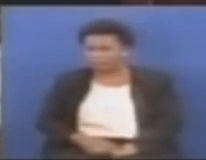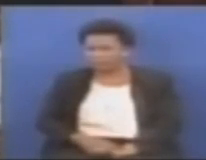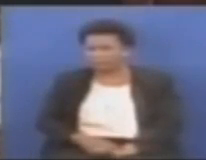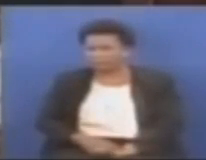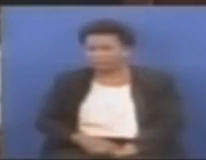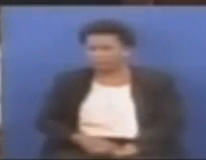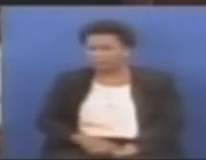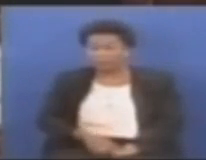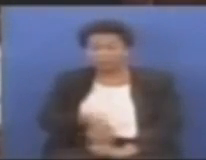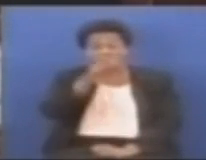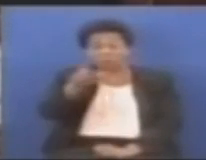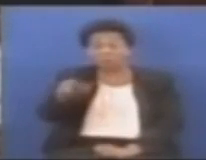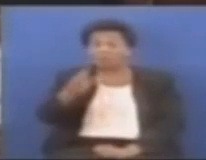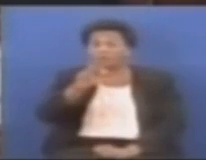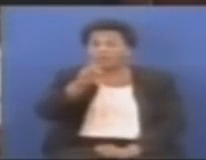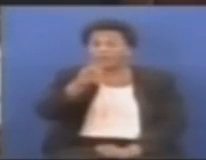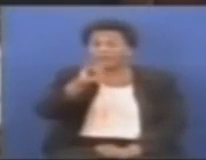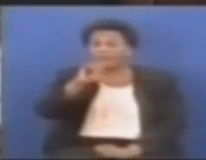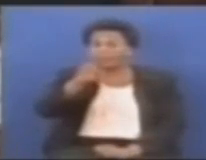umefikia.